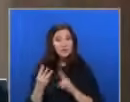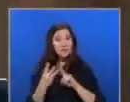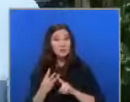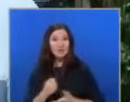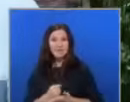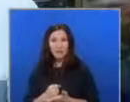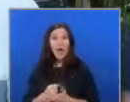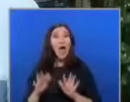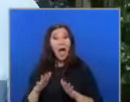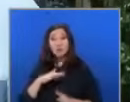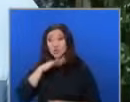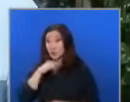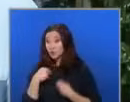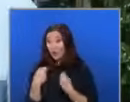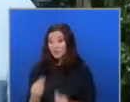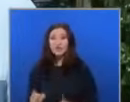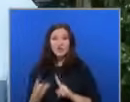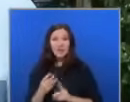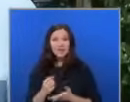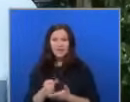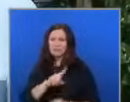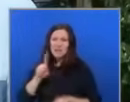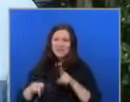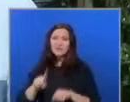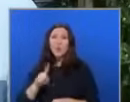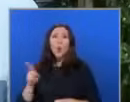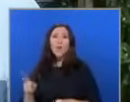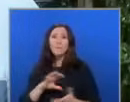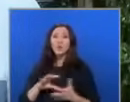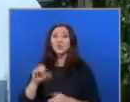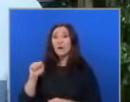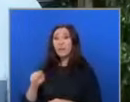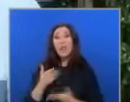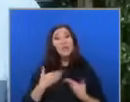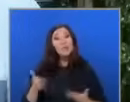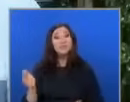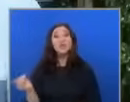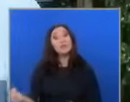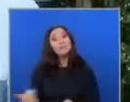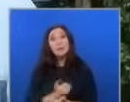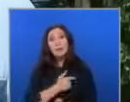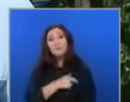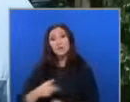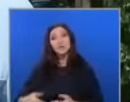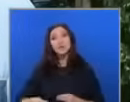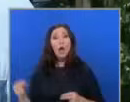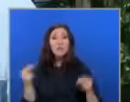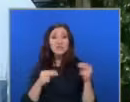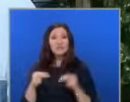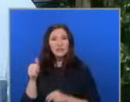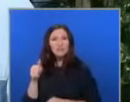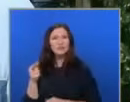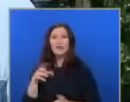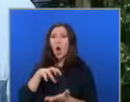третия мандат. Ако се стигне до връчване на третия мандат, независимо на коя политическа партия, ние ще съберем Националният съвет на БСП. Това